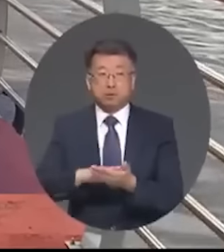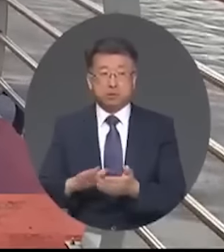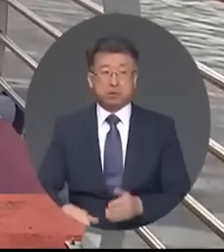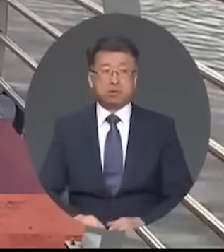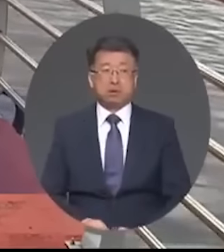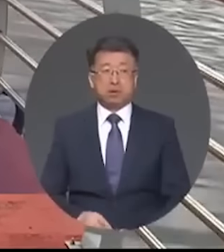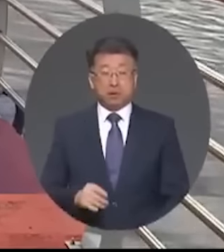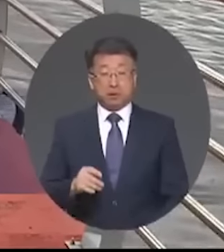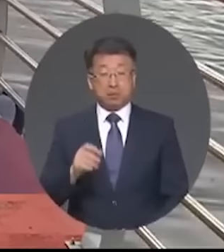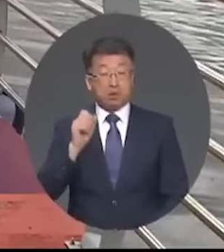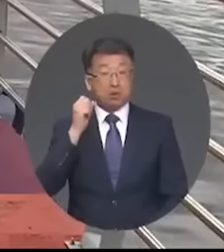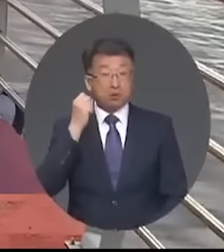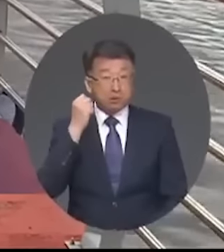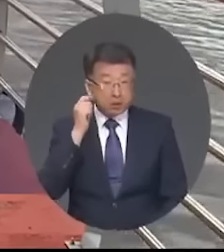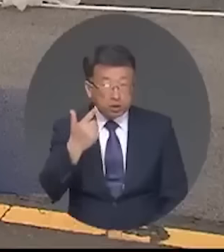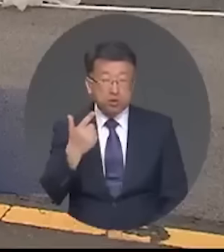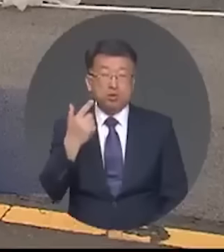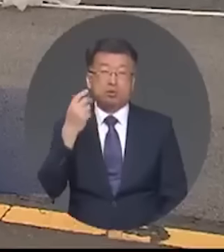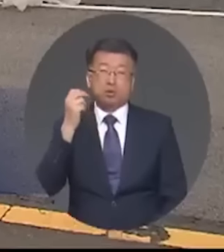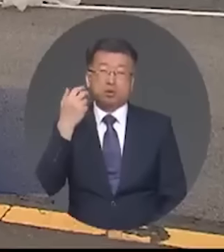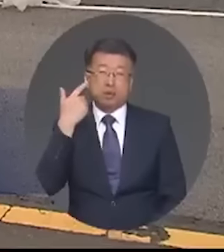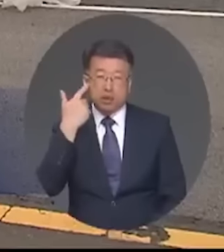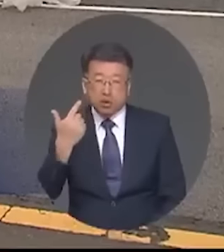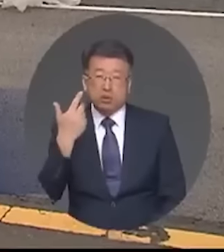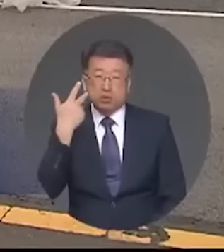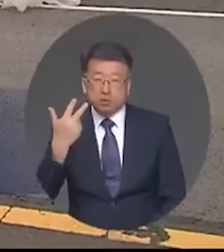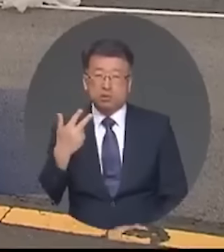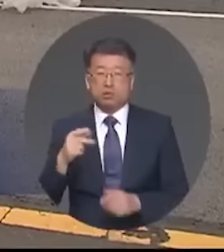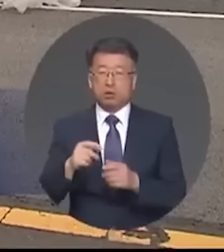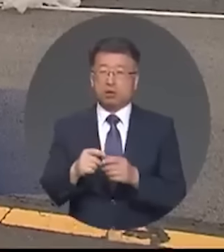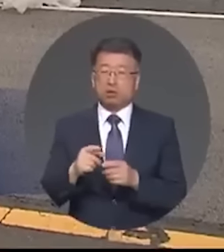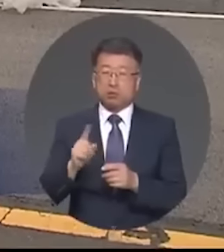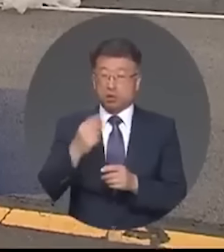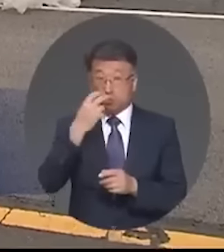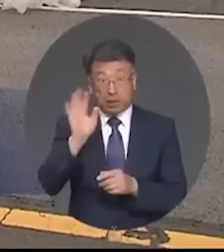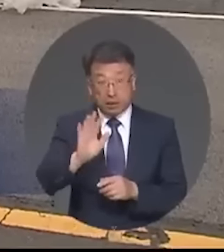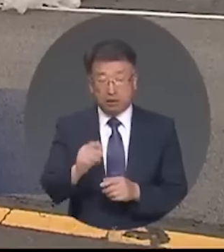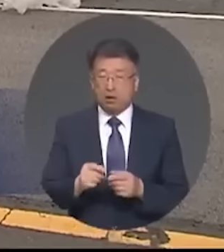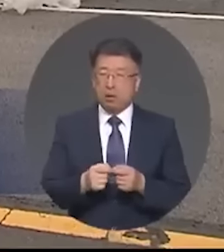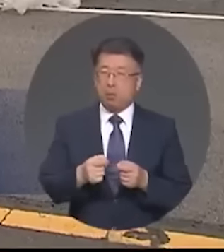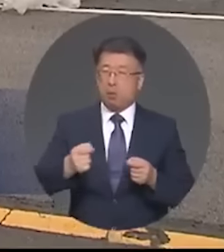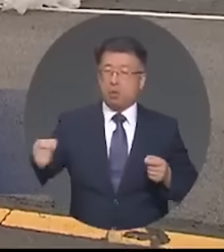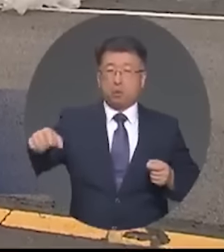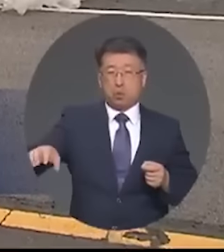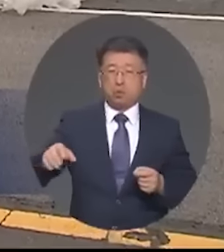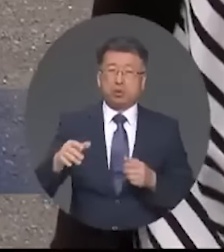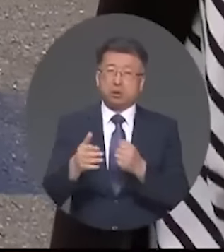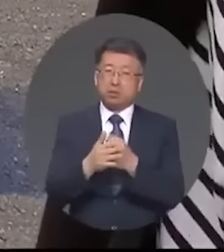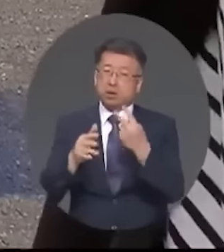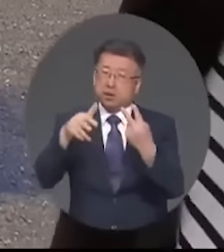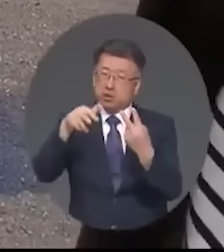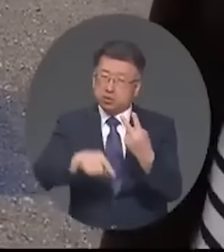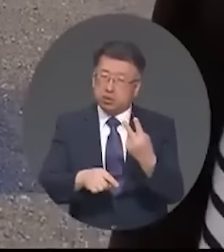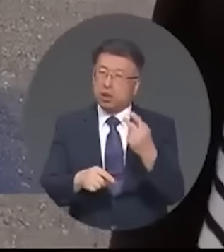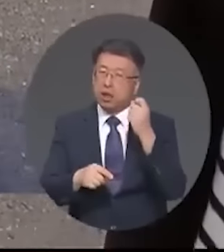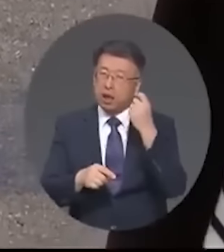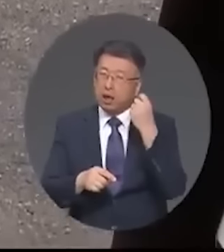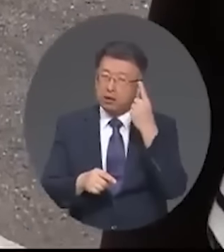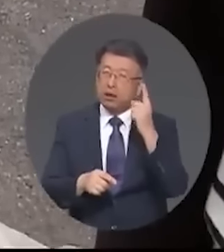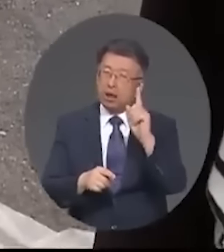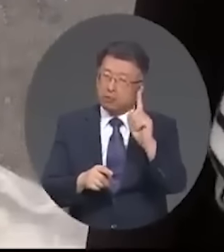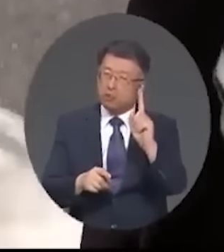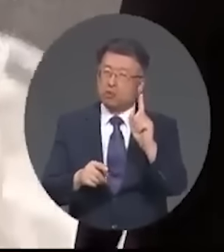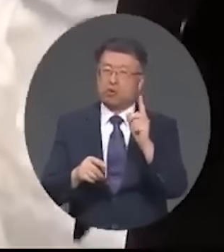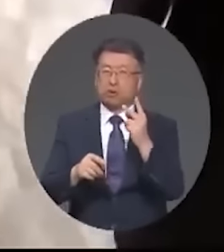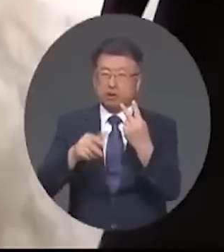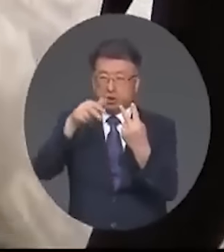이게 주기적으로 하진 않으신가요? 장비적으로 조금 먼 거리다 보니까 2주에 한 번, 아니면 한 달에 한 번.